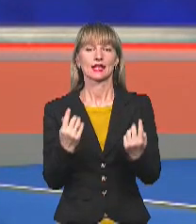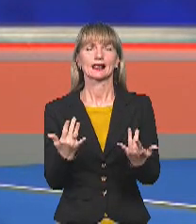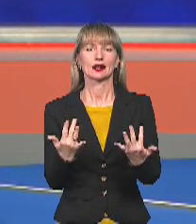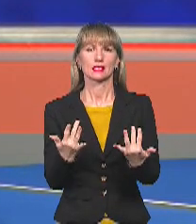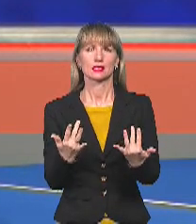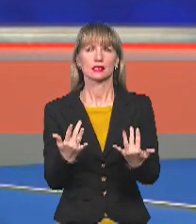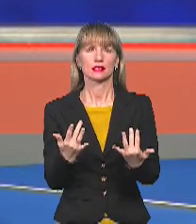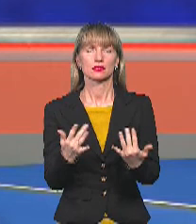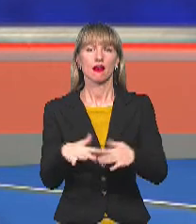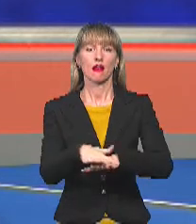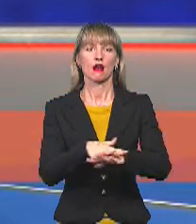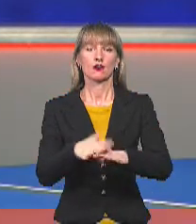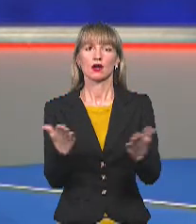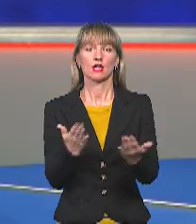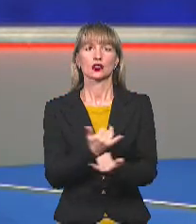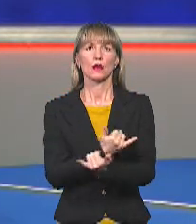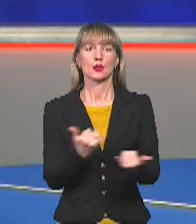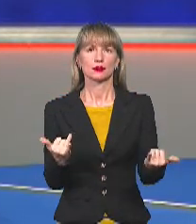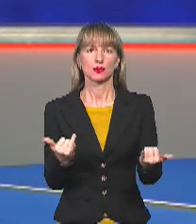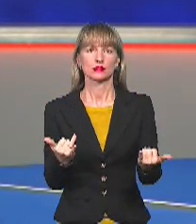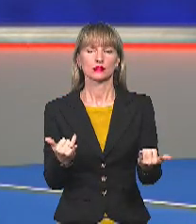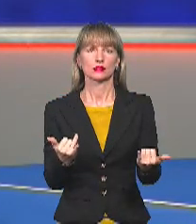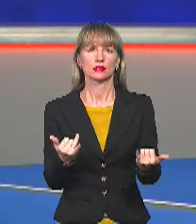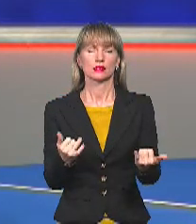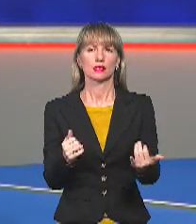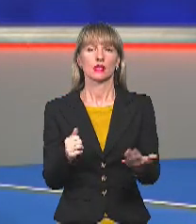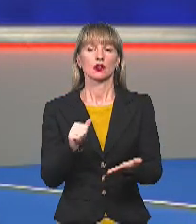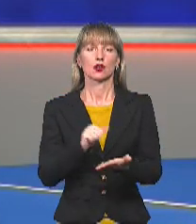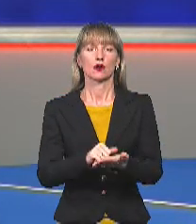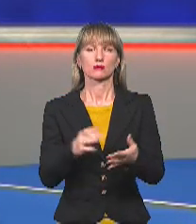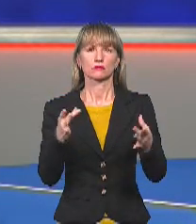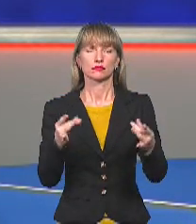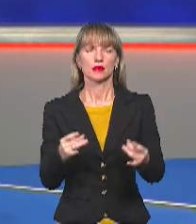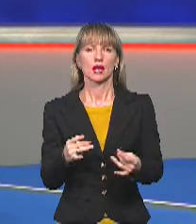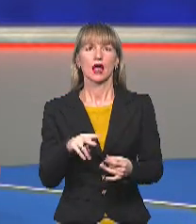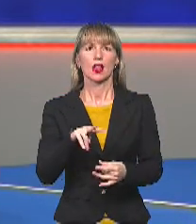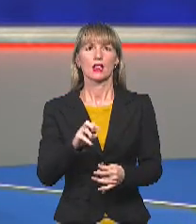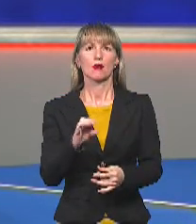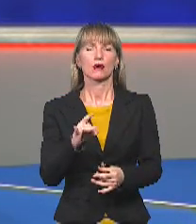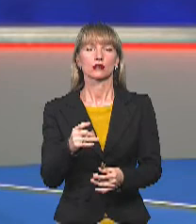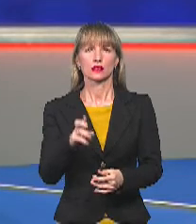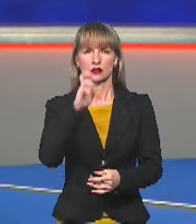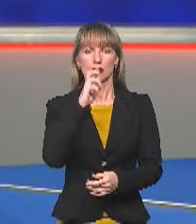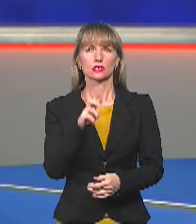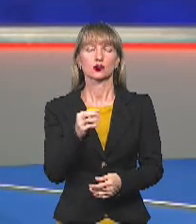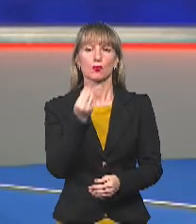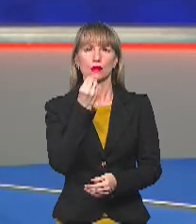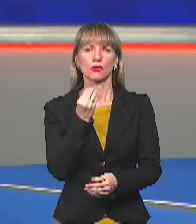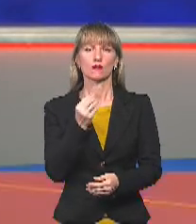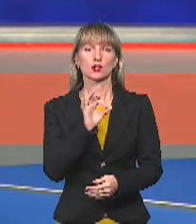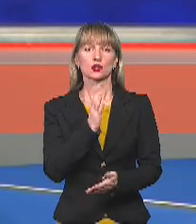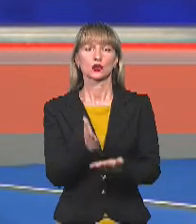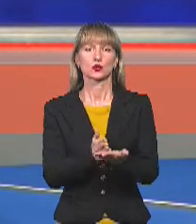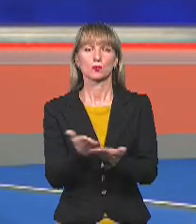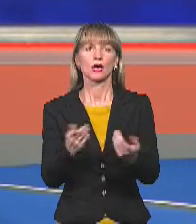кількість комунальних ринків, які забезпечуються сертифікованою спеціалізованою лабораторією Держпродспоживслужби, яка